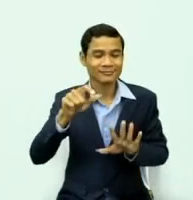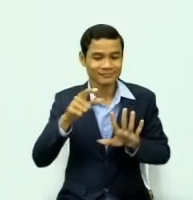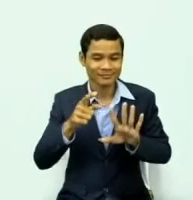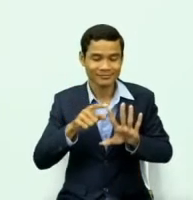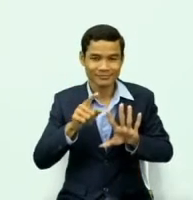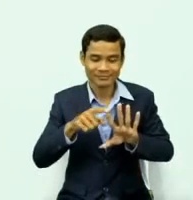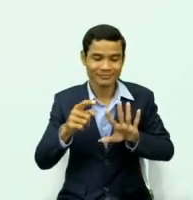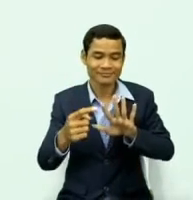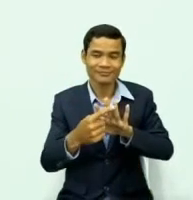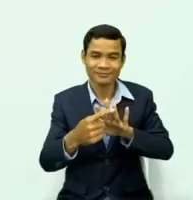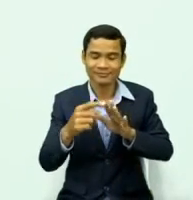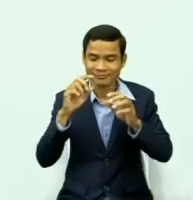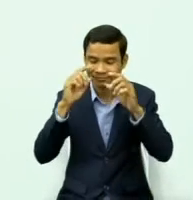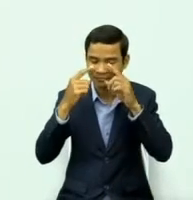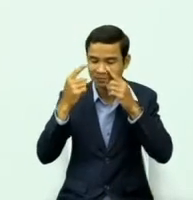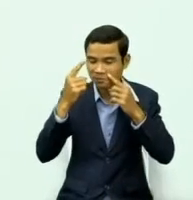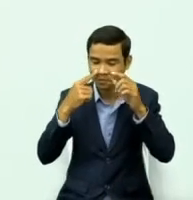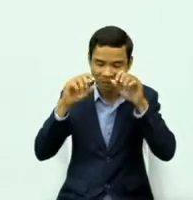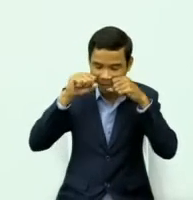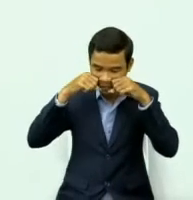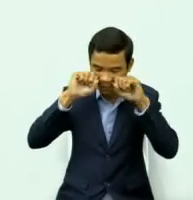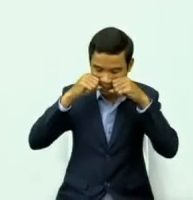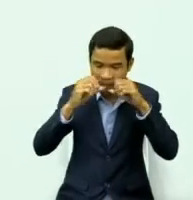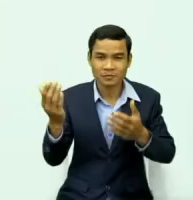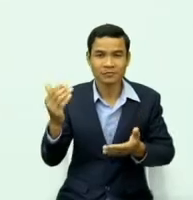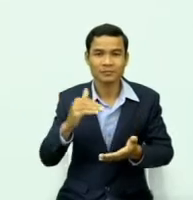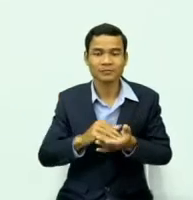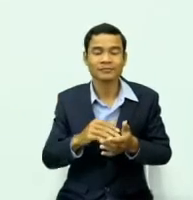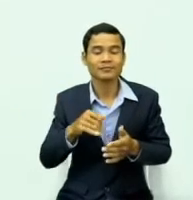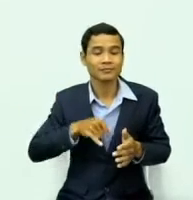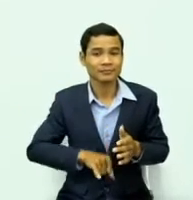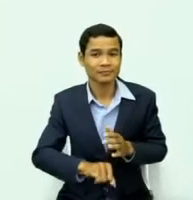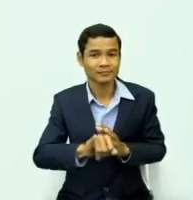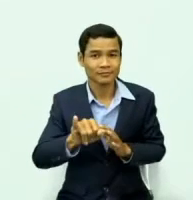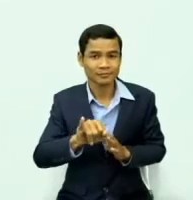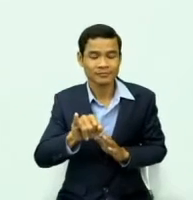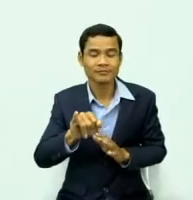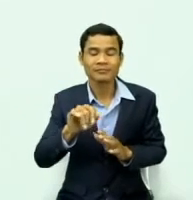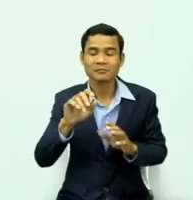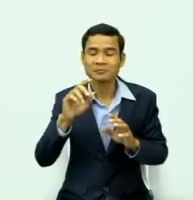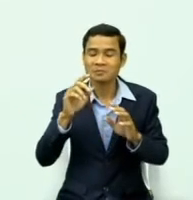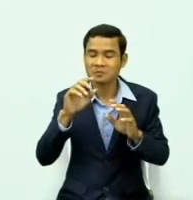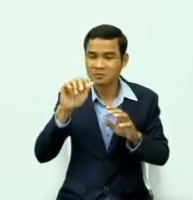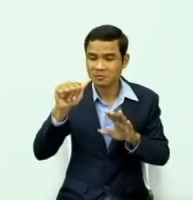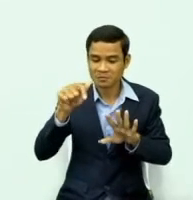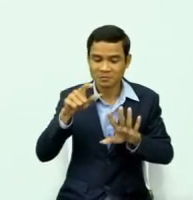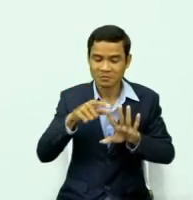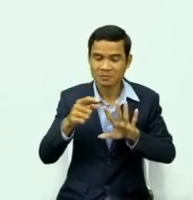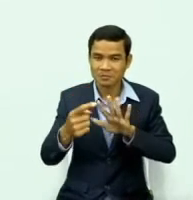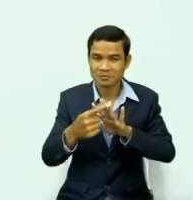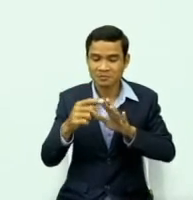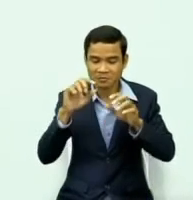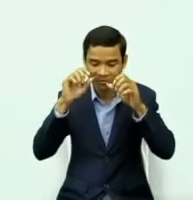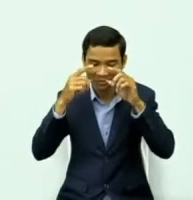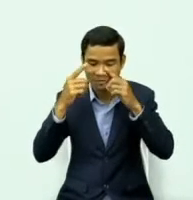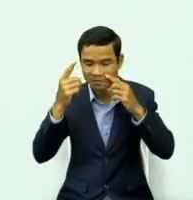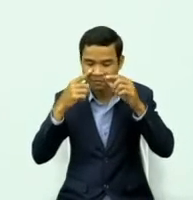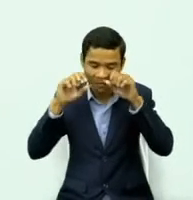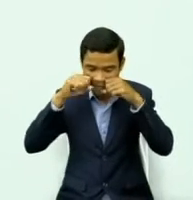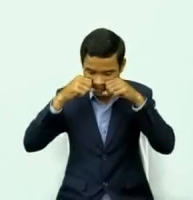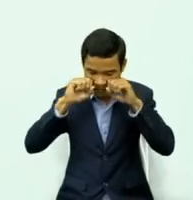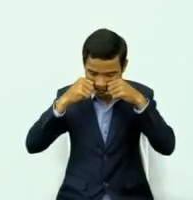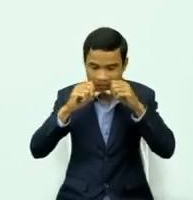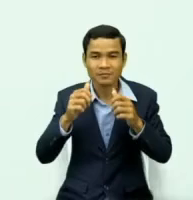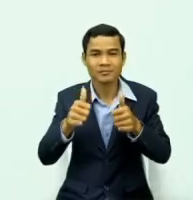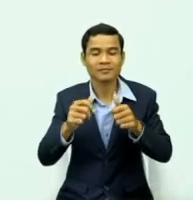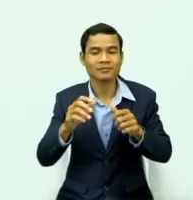ngỏ chẳng ăn cho mùi khi nên bật đầu tiết cháu nhổ chùm ngay ngỏ chá lỡ nè con